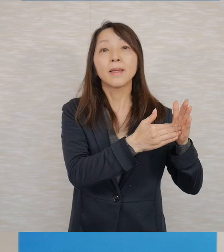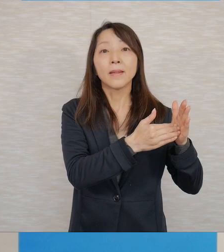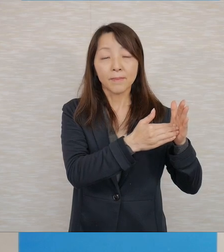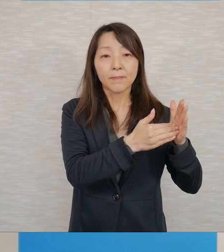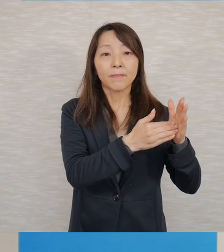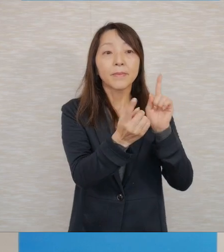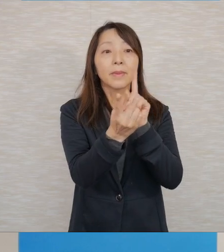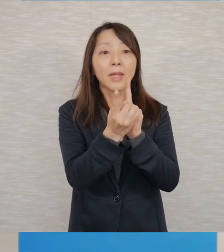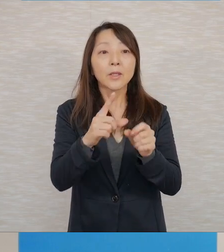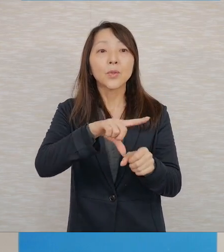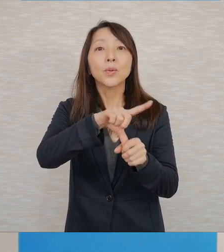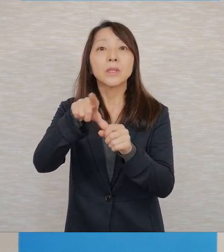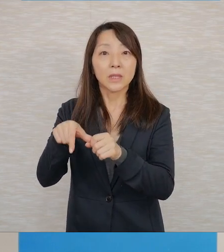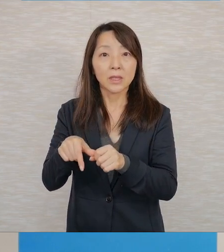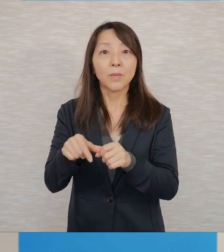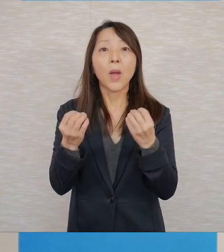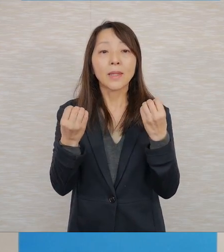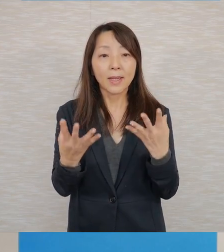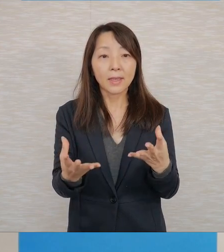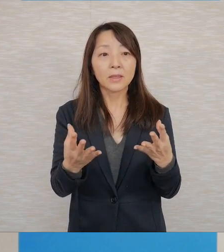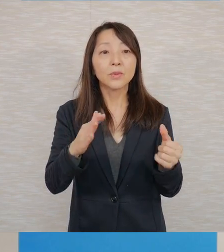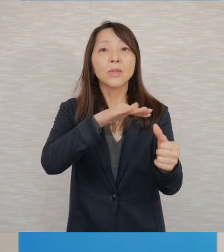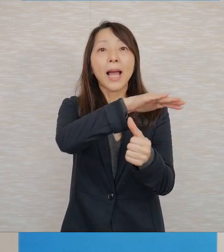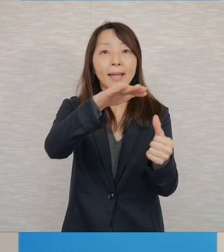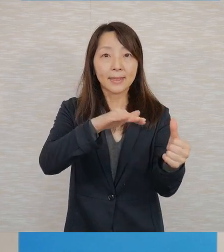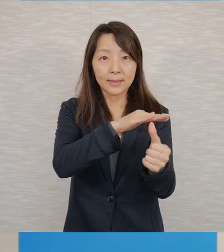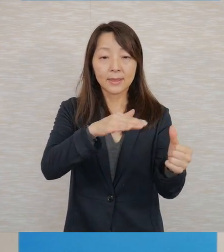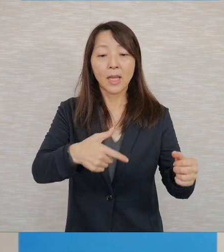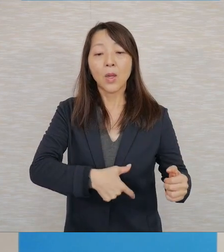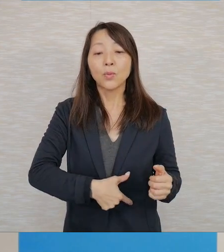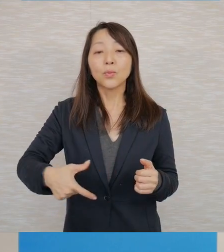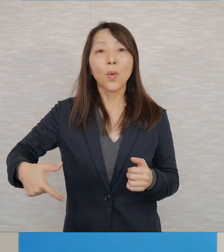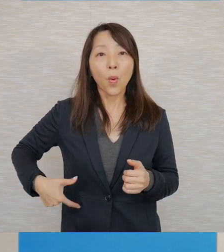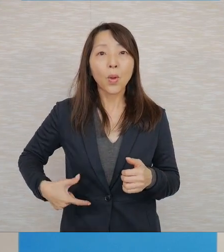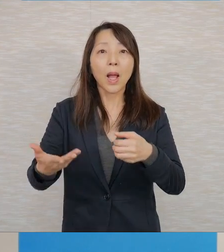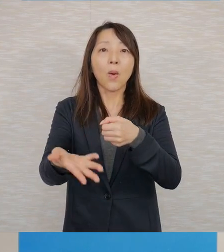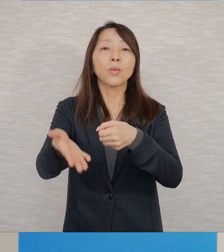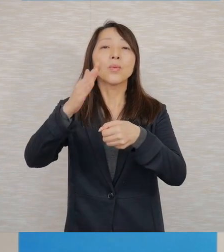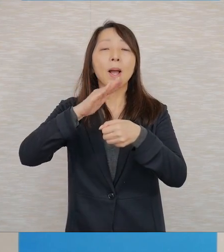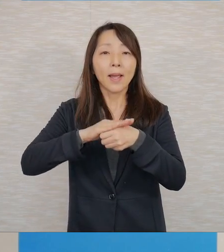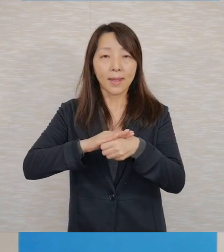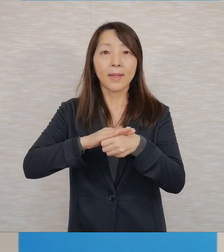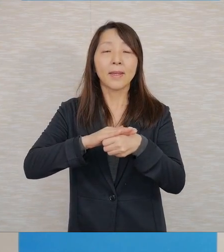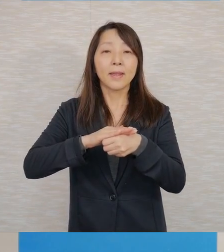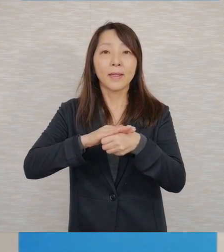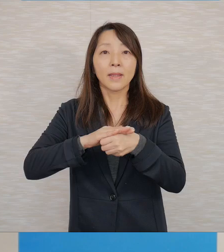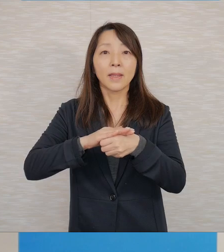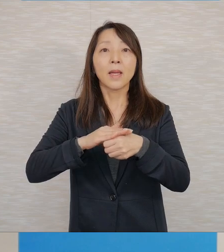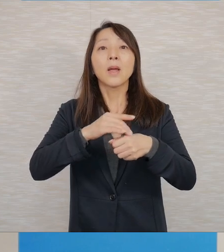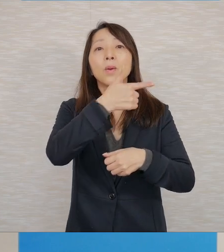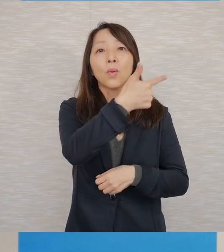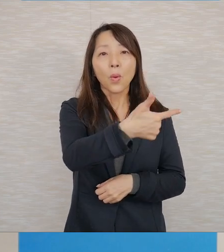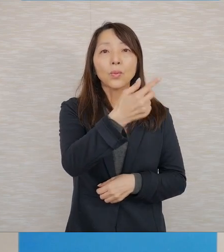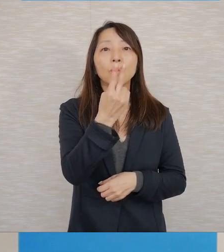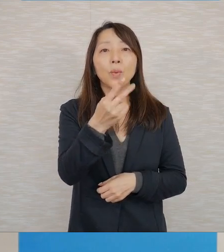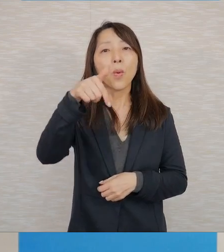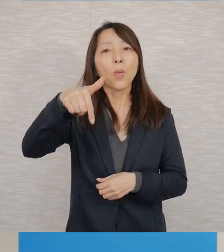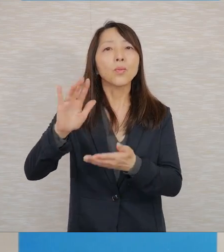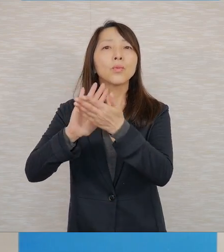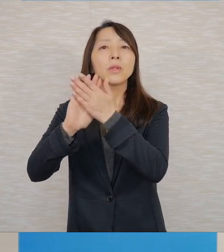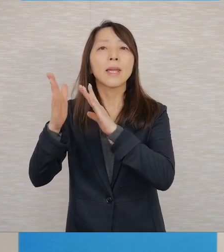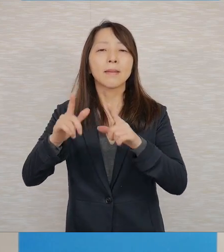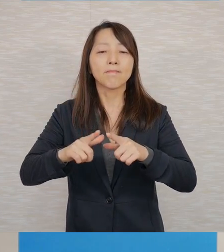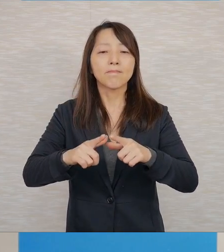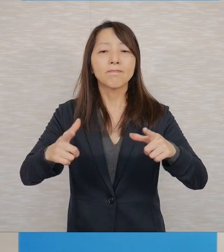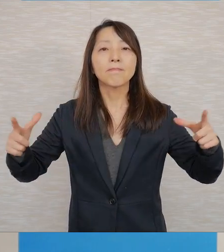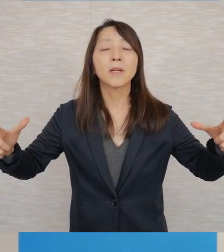象地域も新たに愛知県、福岡県を加え、6都府県に拡大されました。